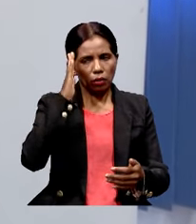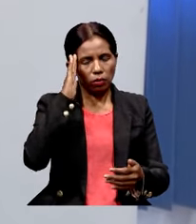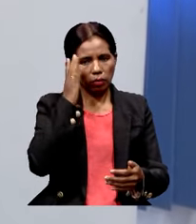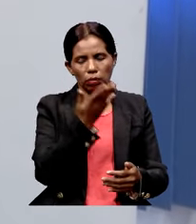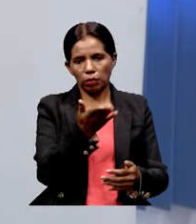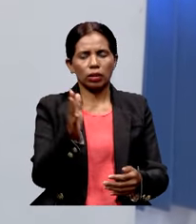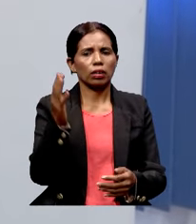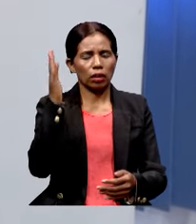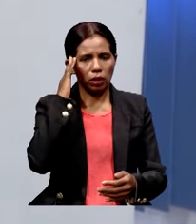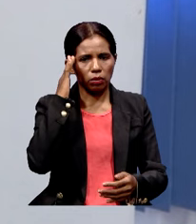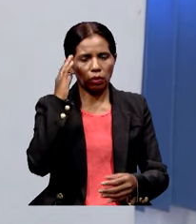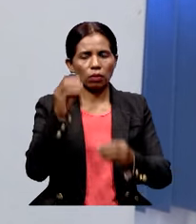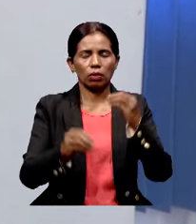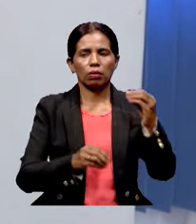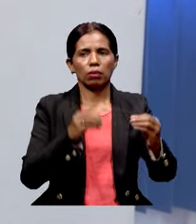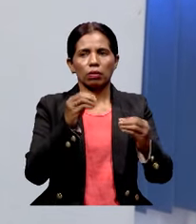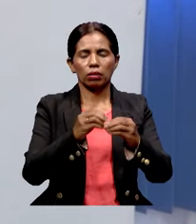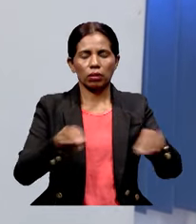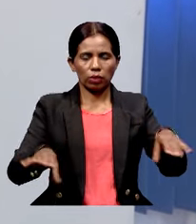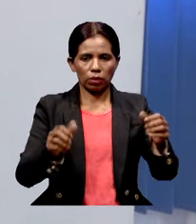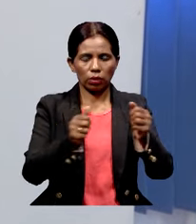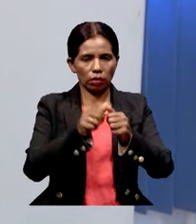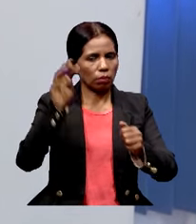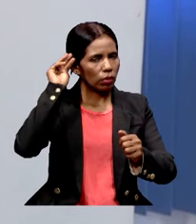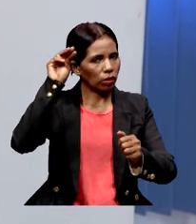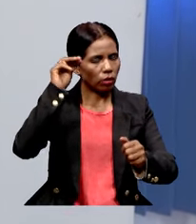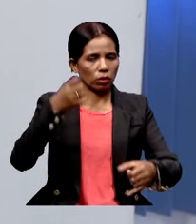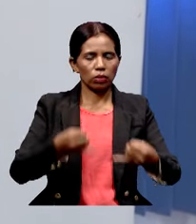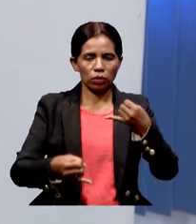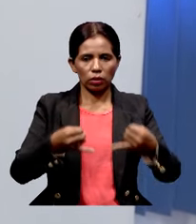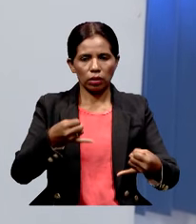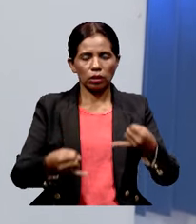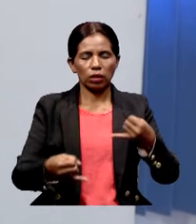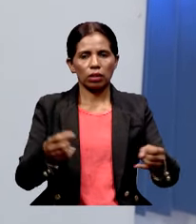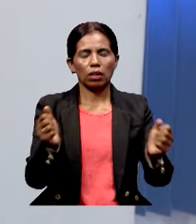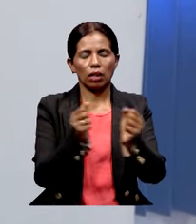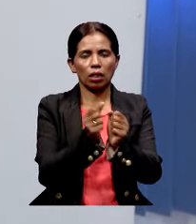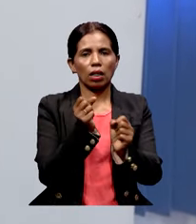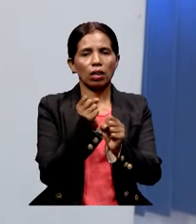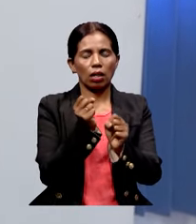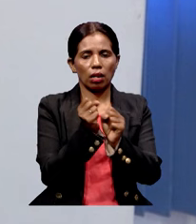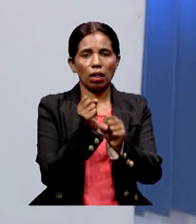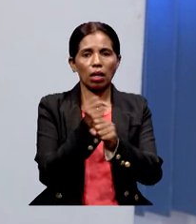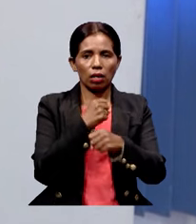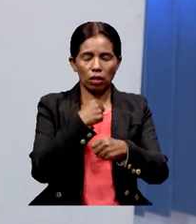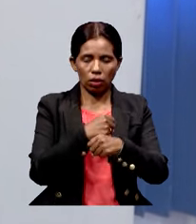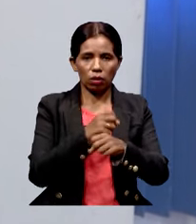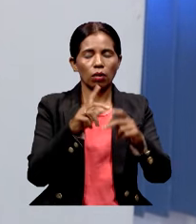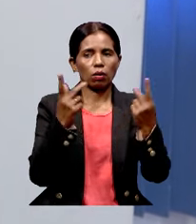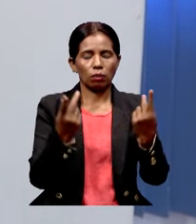lembra contrato ne be ministero de justicia halo ho compañia ba